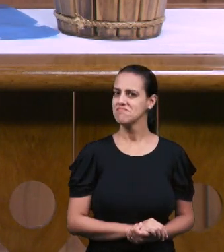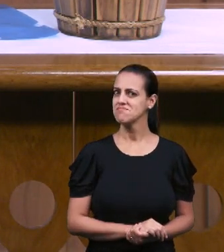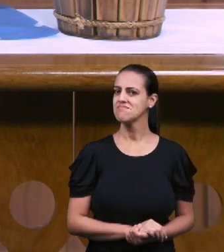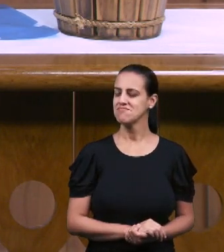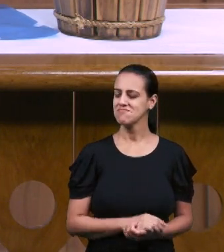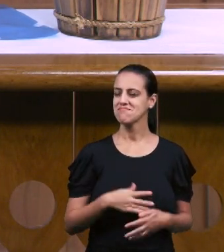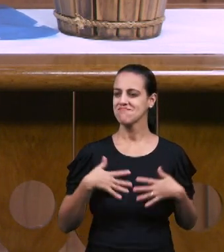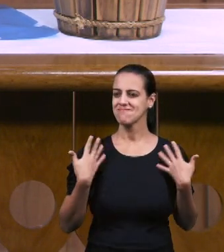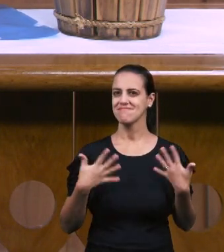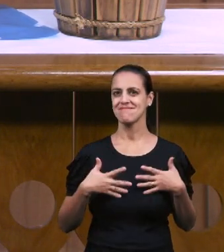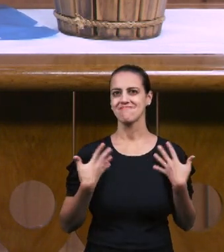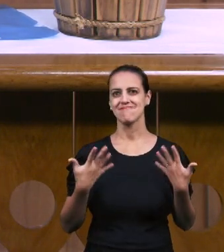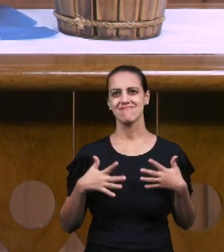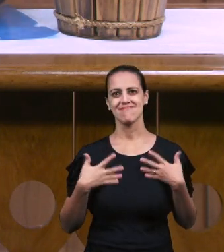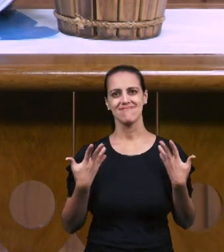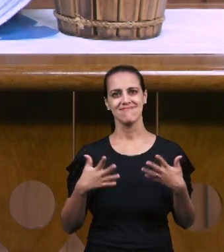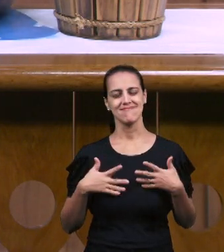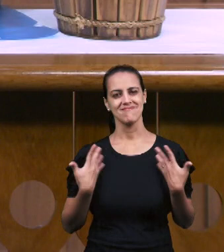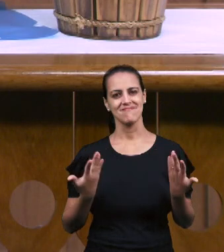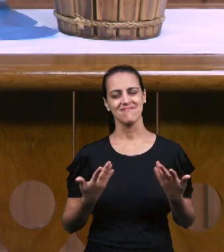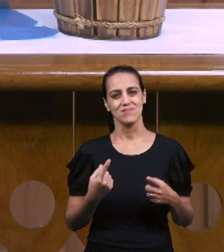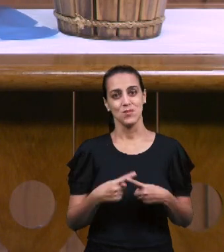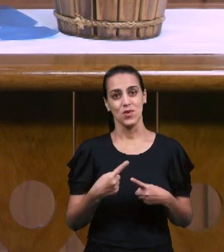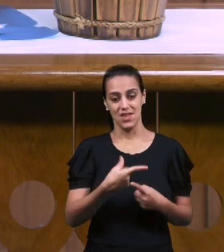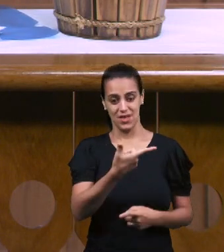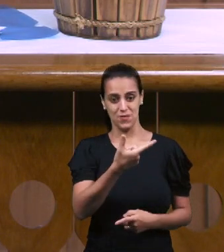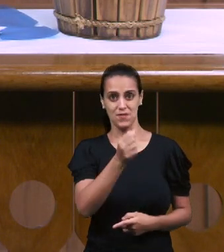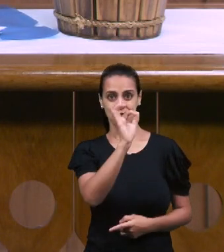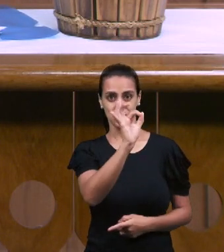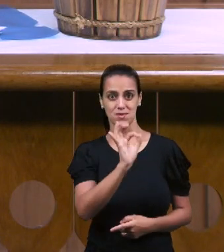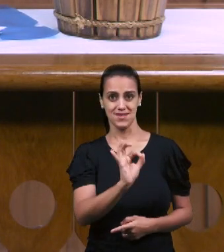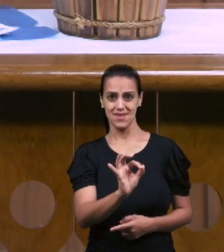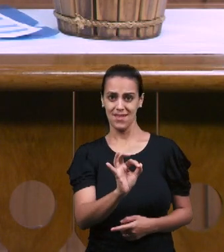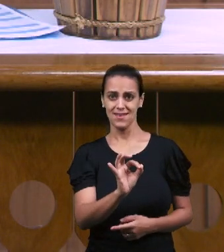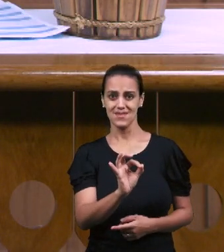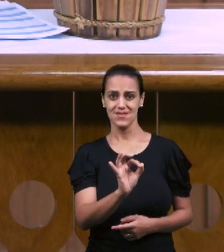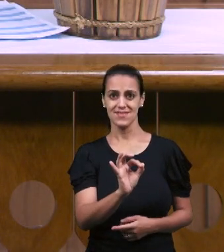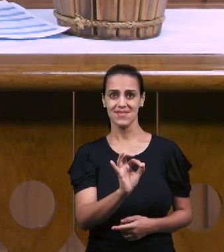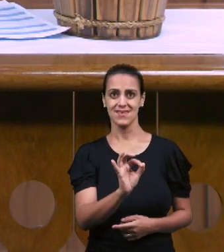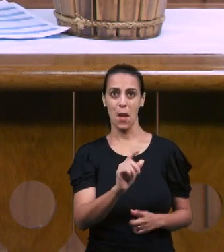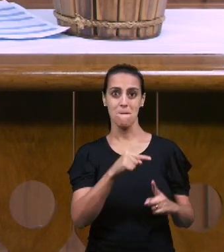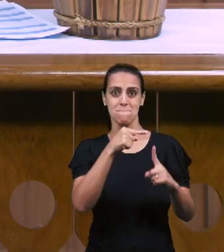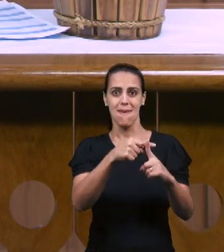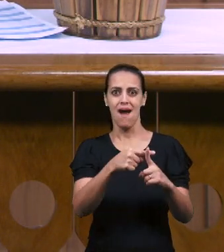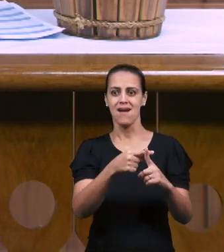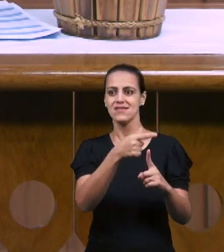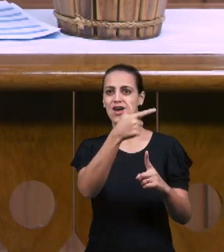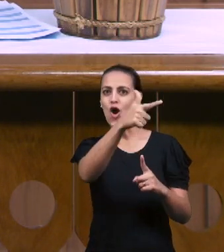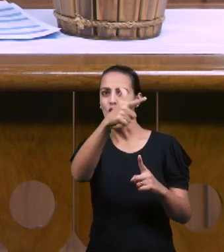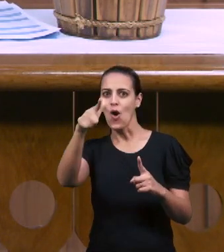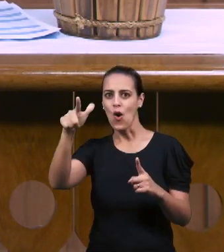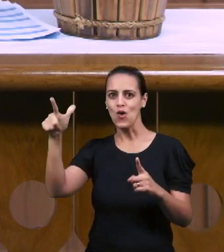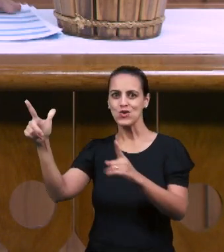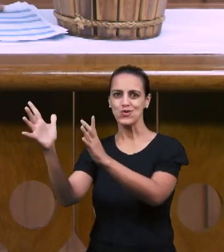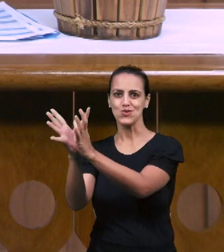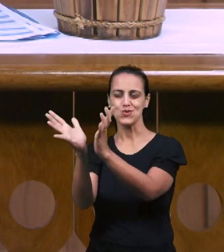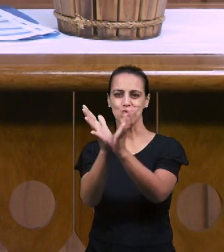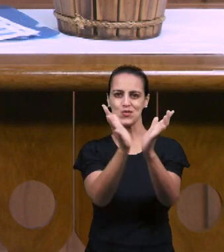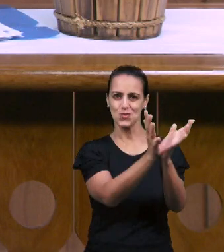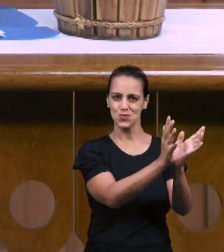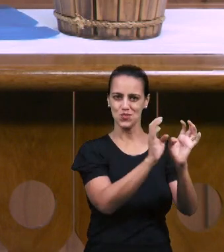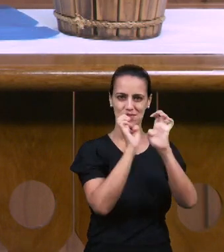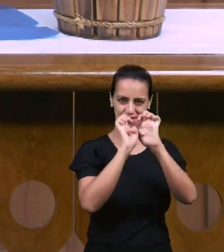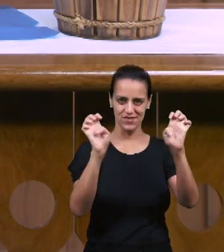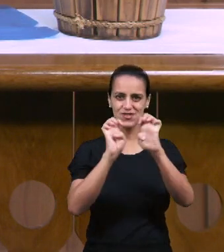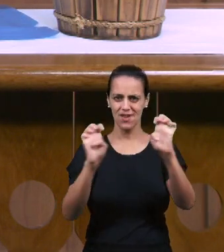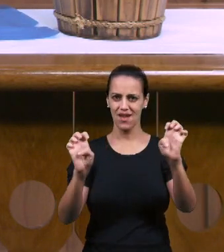beaucoup. Pourquoi? Parce que ces 20% et d'autres encore qui viennent d'autres groupes évangéliques, et